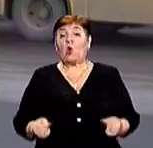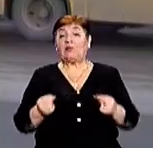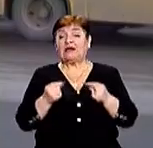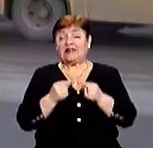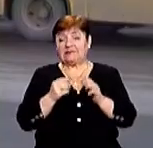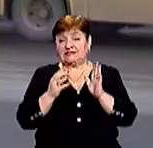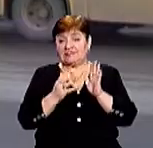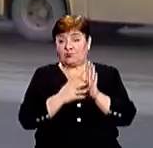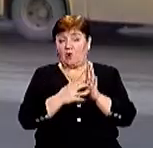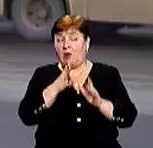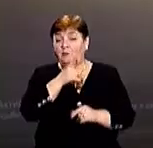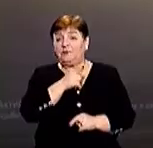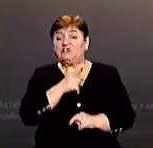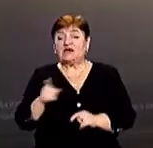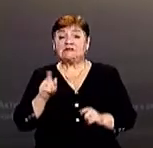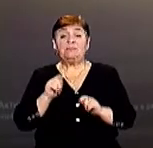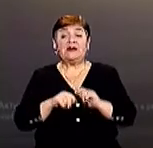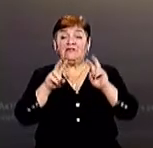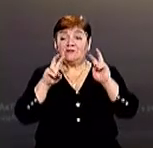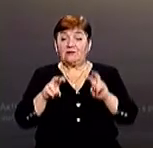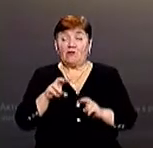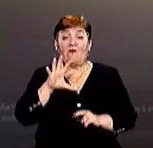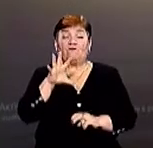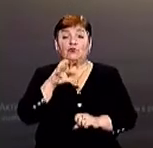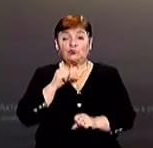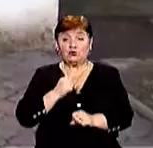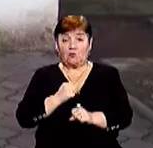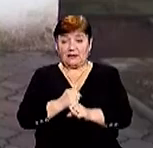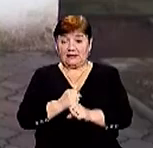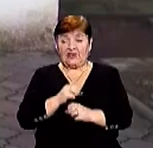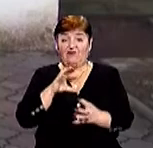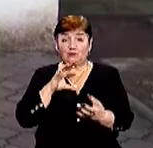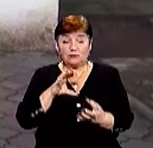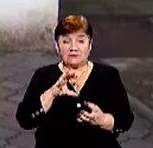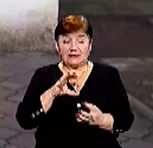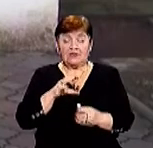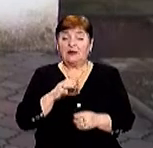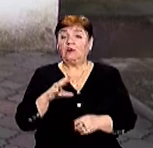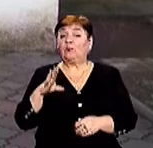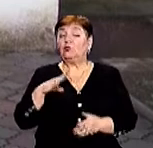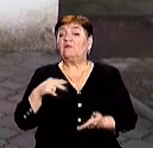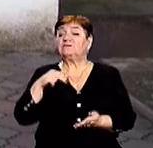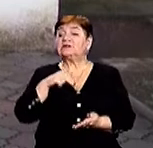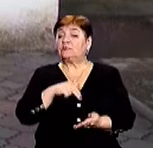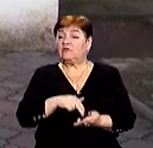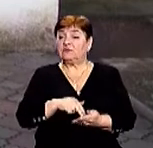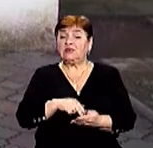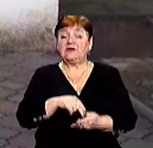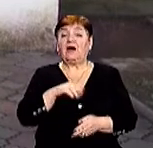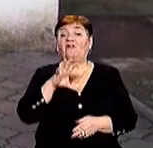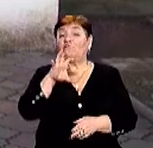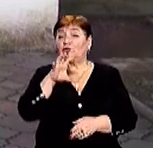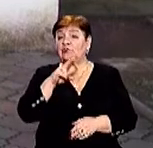скло. Під час перевірки працівники зробили фото автобуса. Були встановлено, що ті фото, які